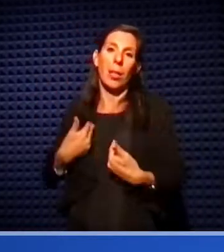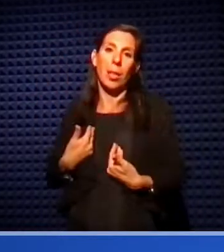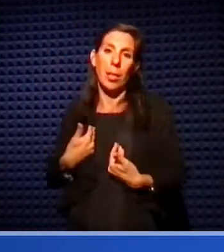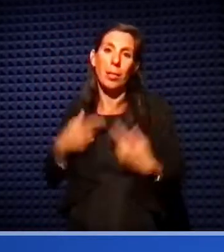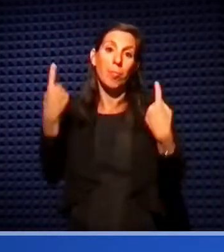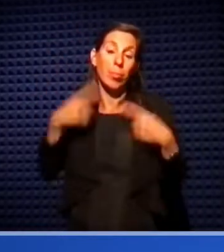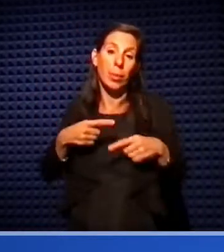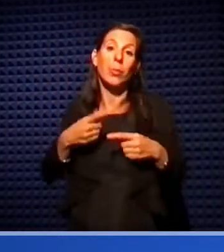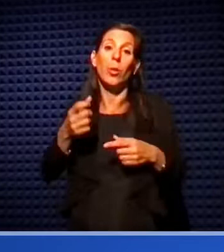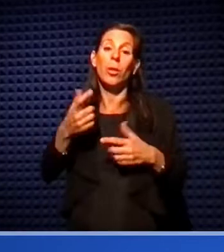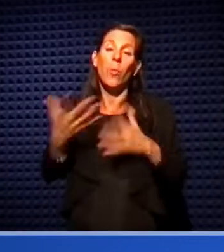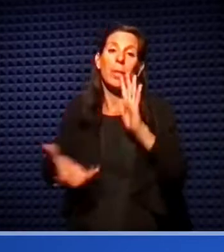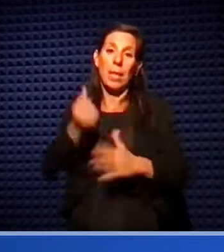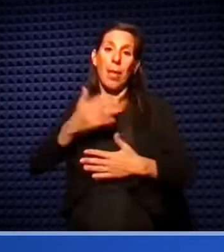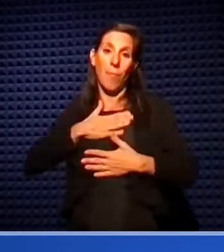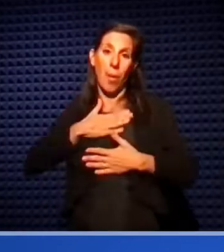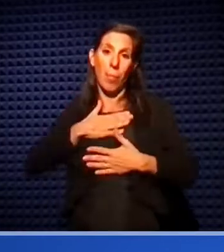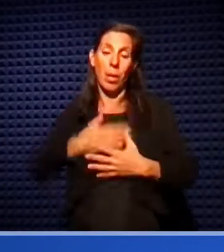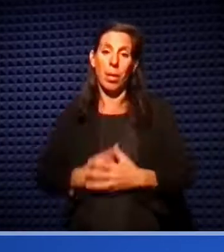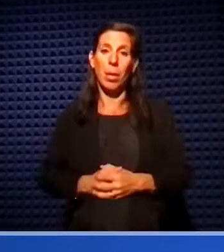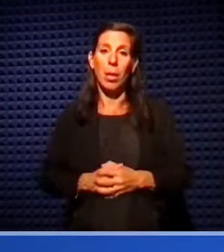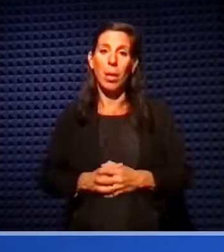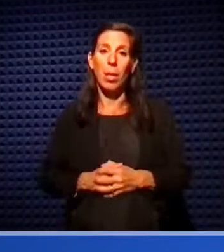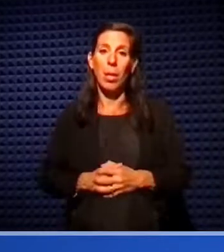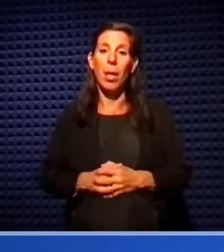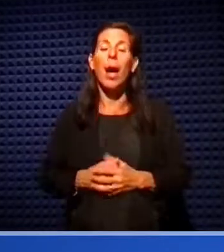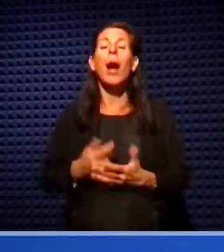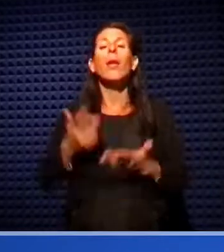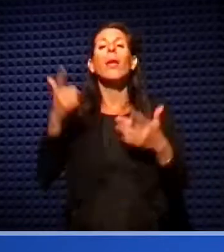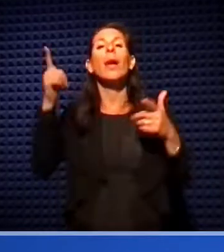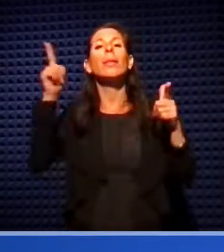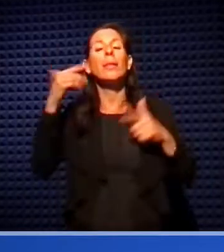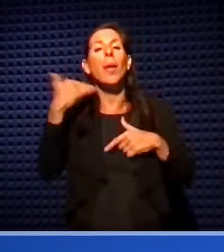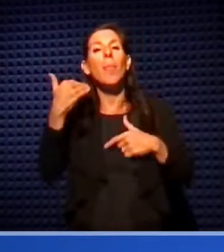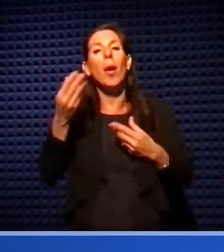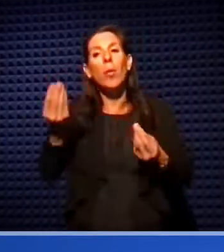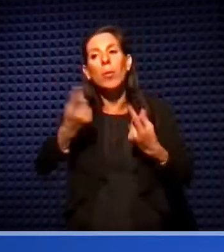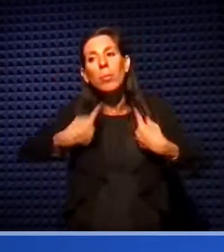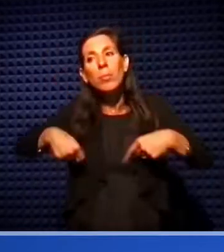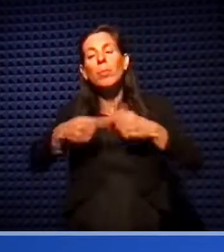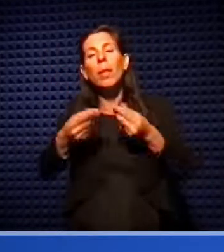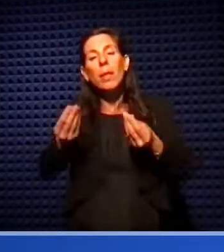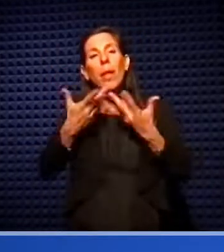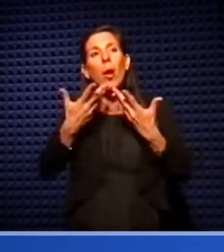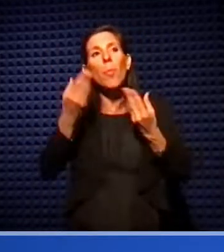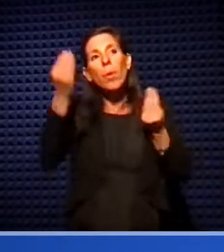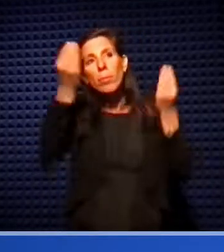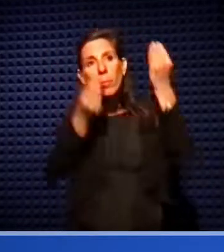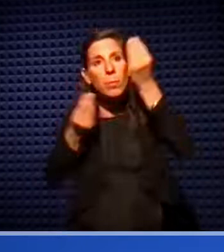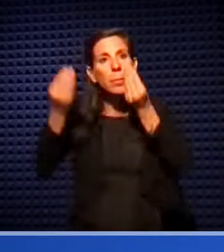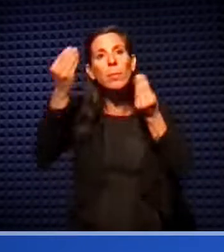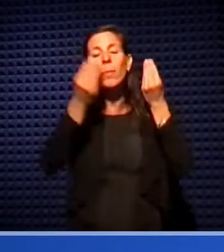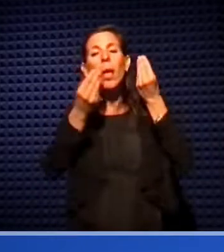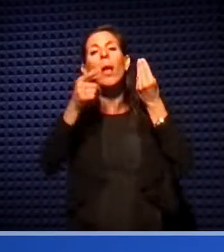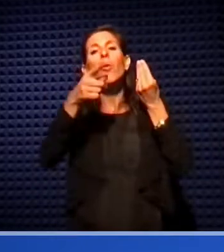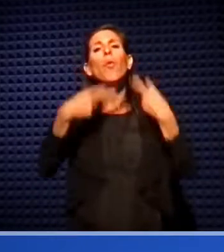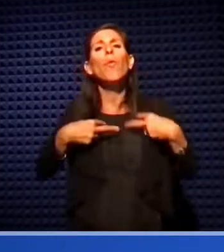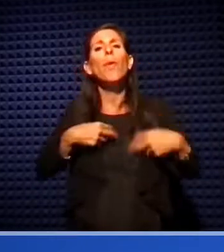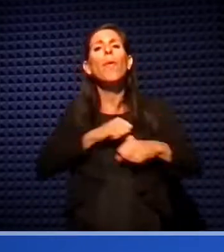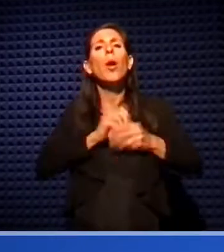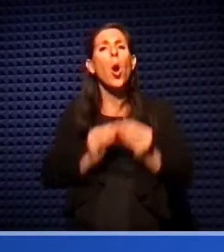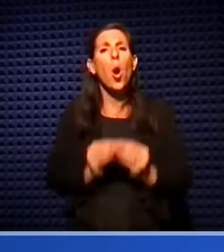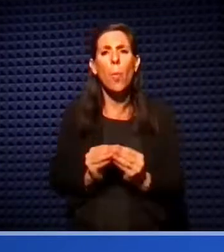نقصن ابنتنا خمين نبر لنا أبتكبر مزقب حدازي دحنت كرستوس طبيعنا لنا ويس أبقل نقزيو بهزب